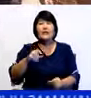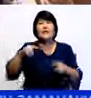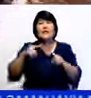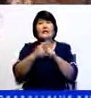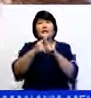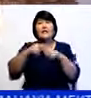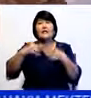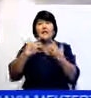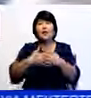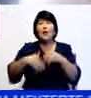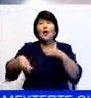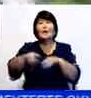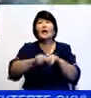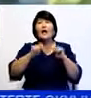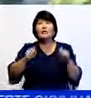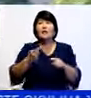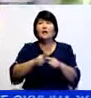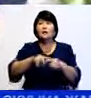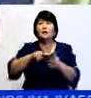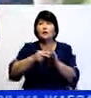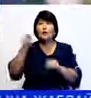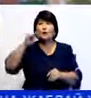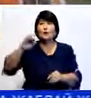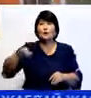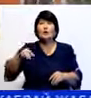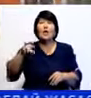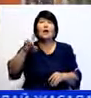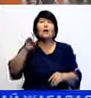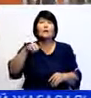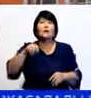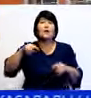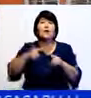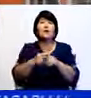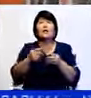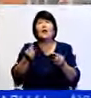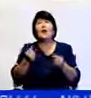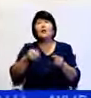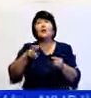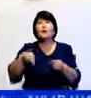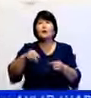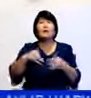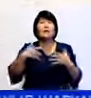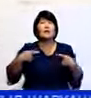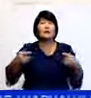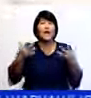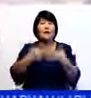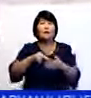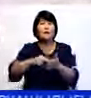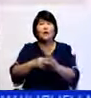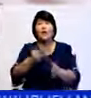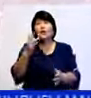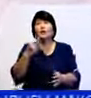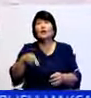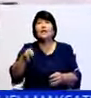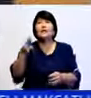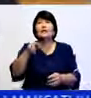инжиниринг технологиялық алаңы ашылады. Бұл жоба оқушылардың робототехника, ғарыштық модельдеу, ұшу аппараттарын жобалау, үшті